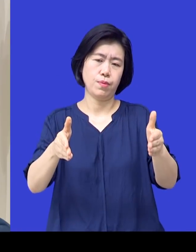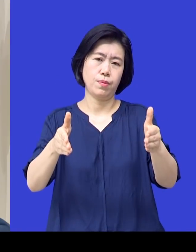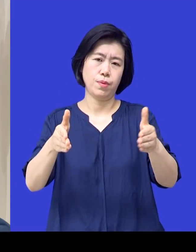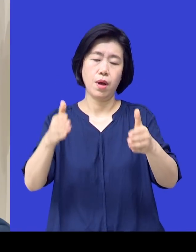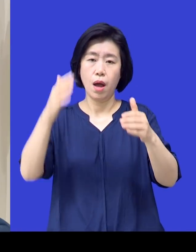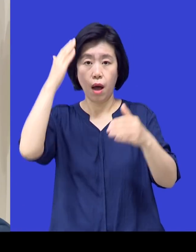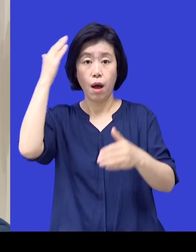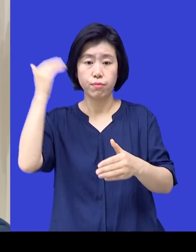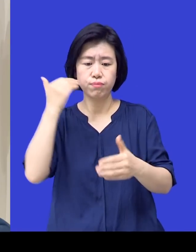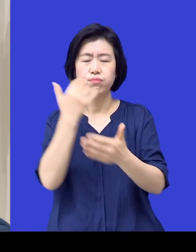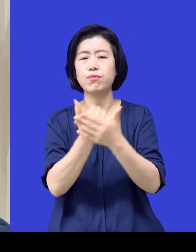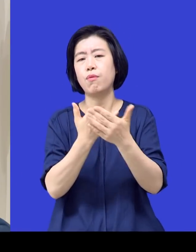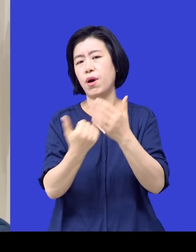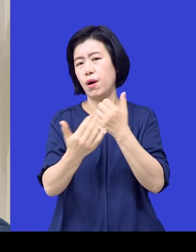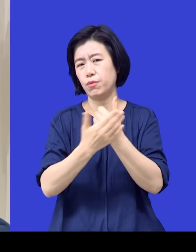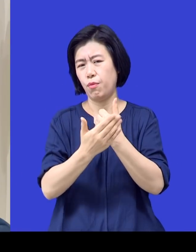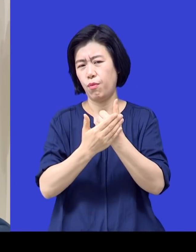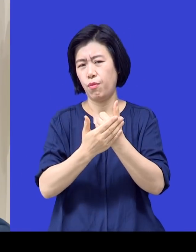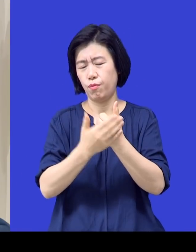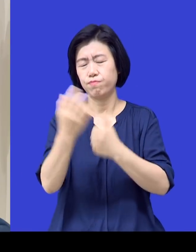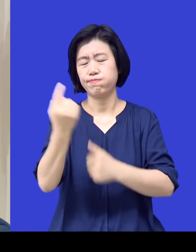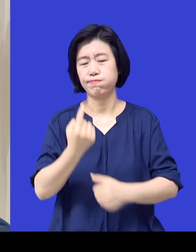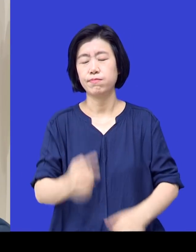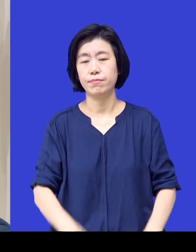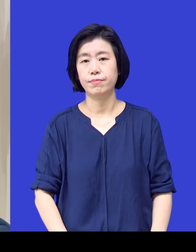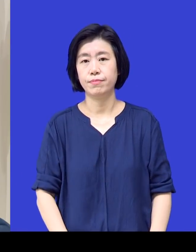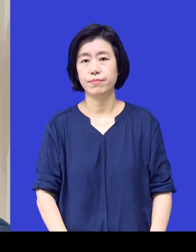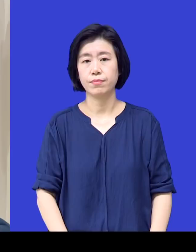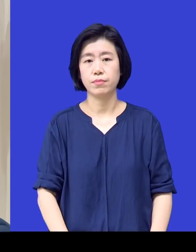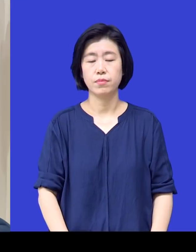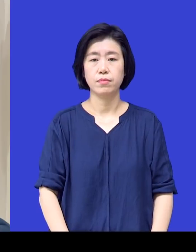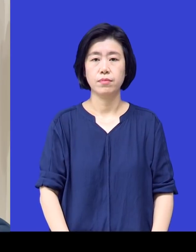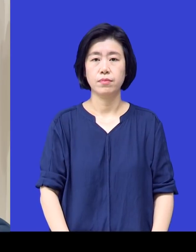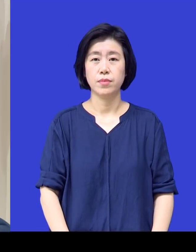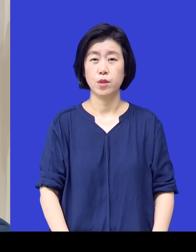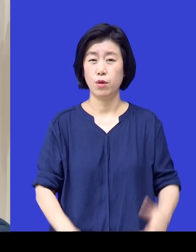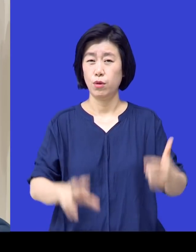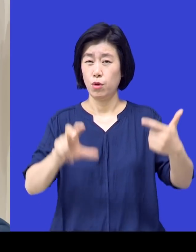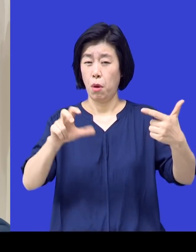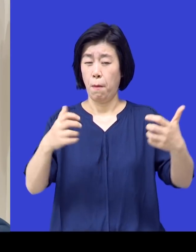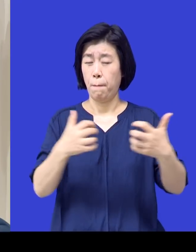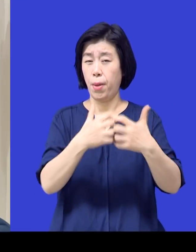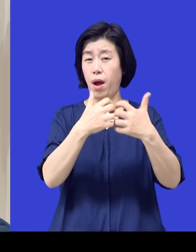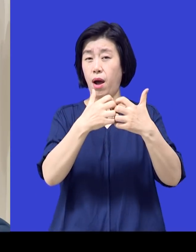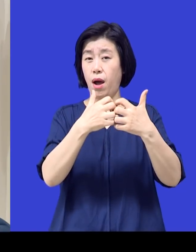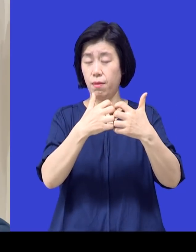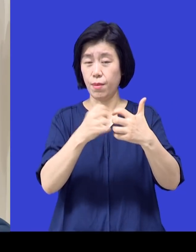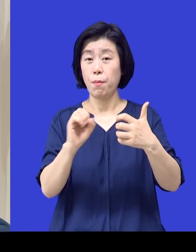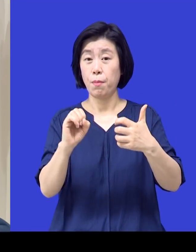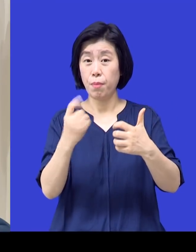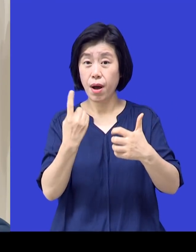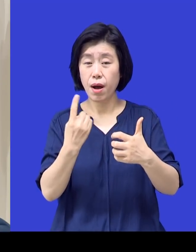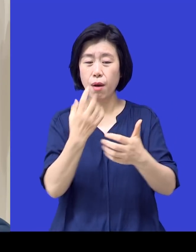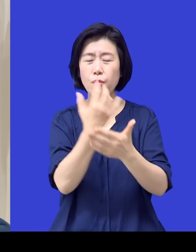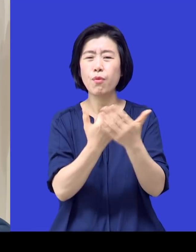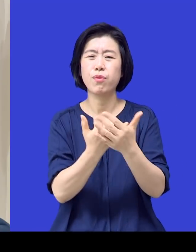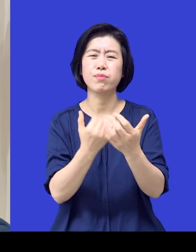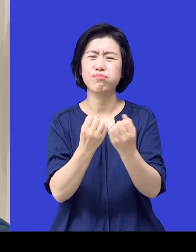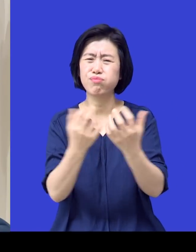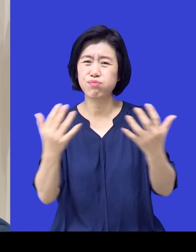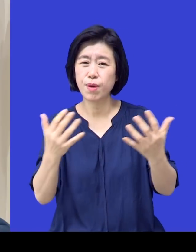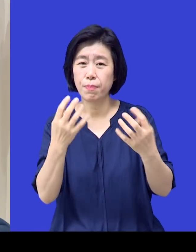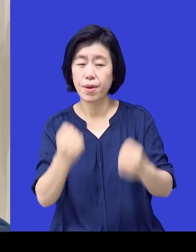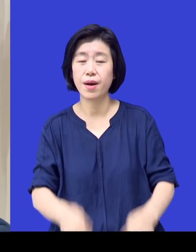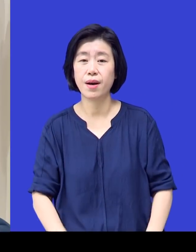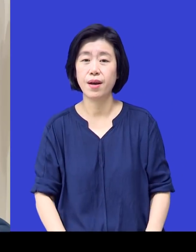거예요. 그때는 전쟁 폐허여가지고 예. 52년도서부터 이게 주중에는 보육원이 되면서 주말에는